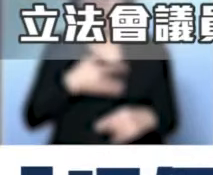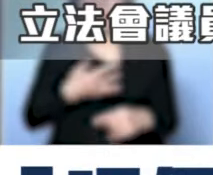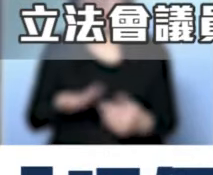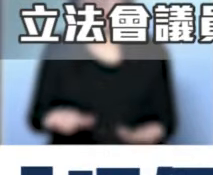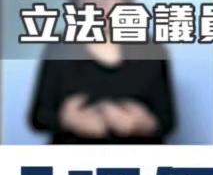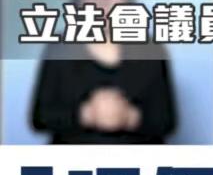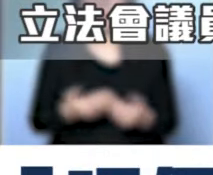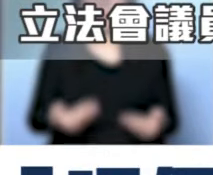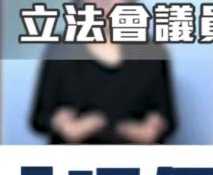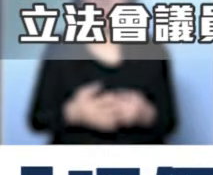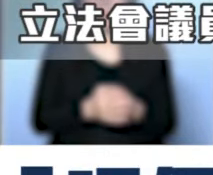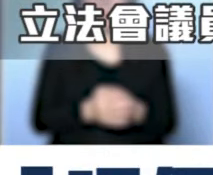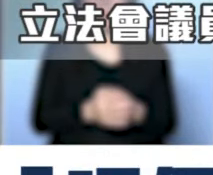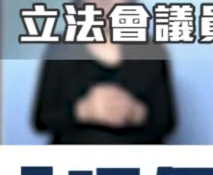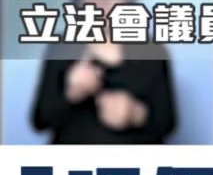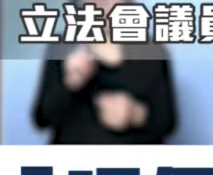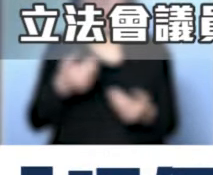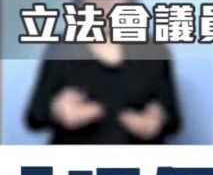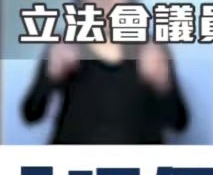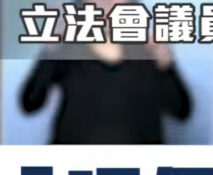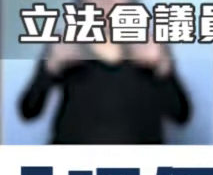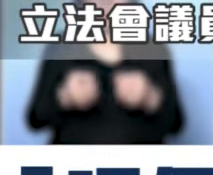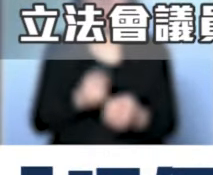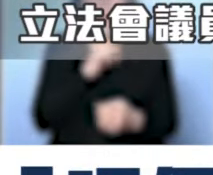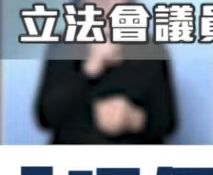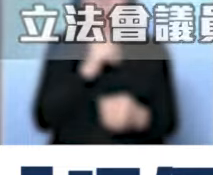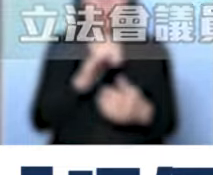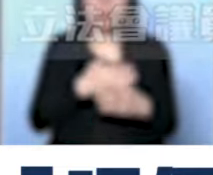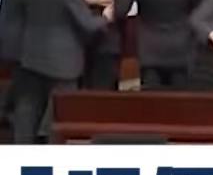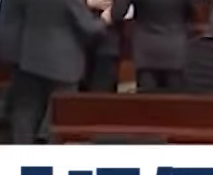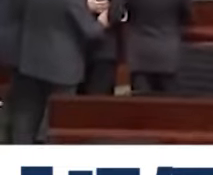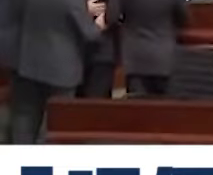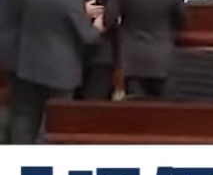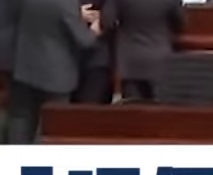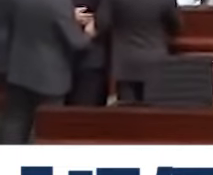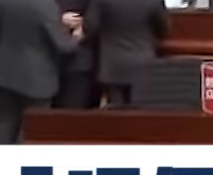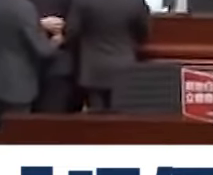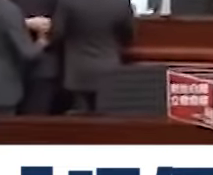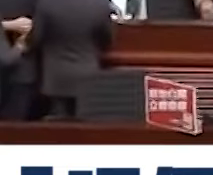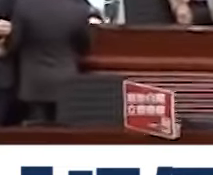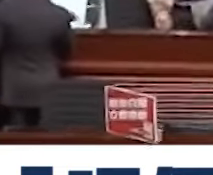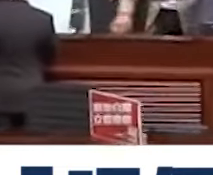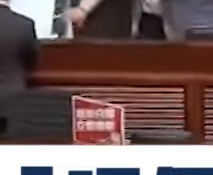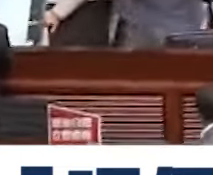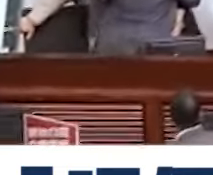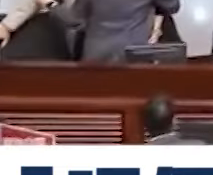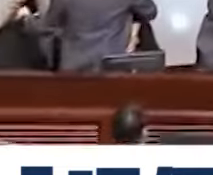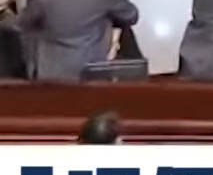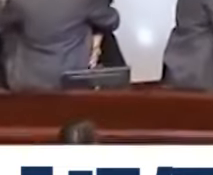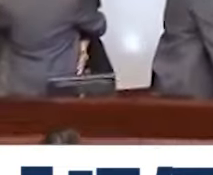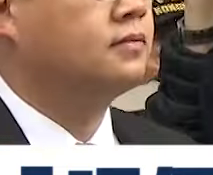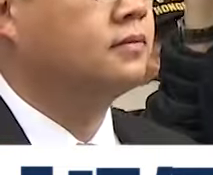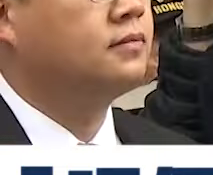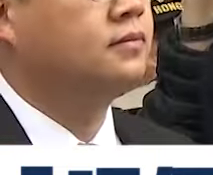我哋今日點解會有今日嘅議案出嚟啊？個原因好簡單嘅啫，就係有幾位保安人員